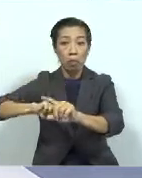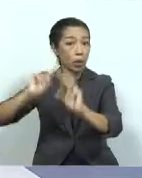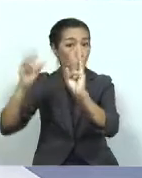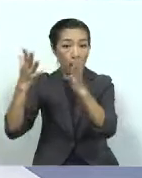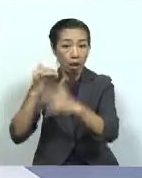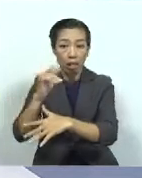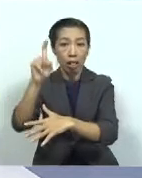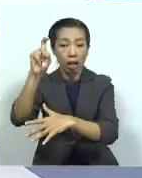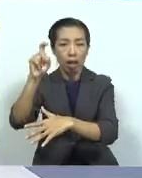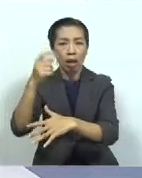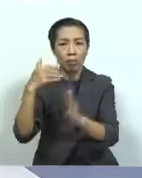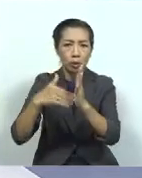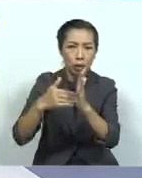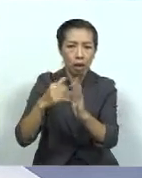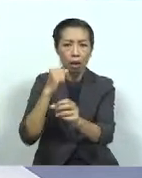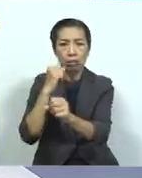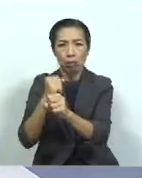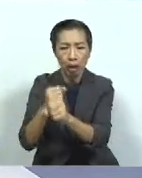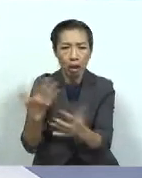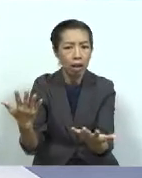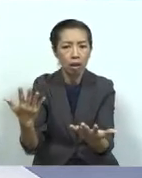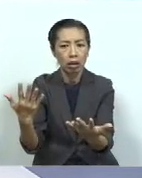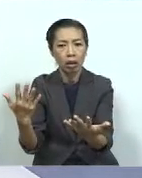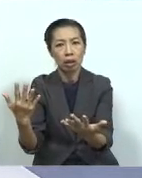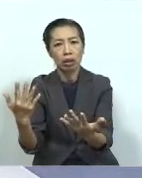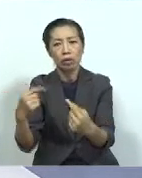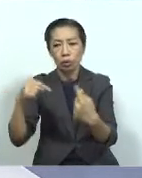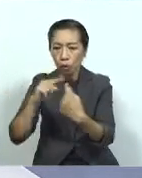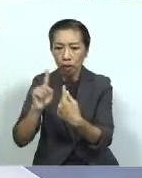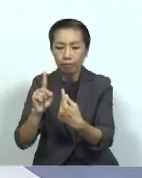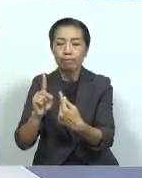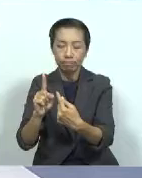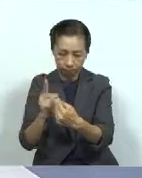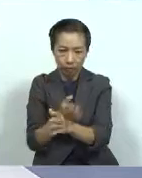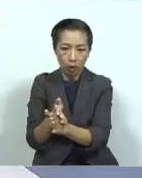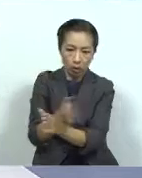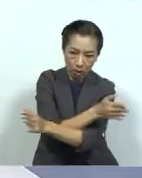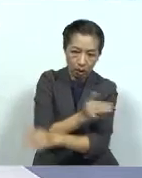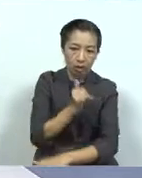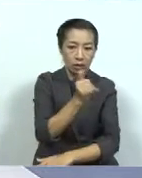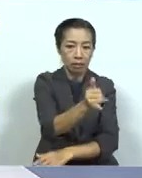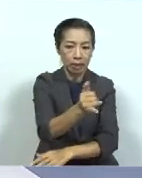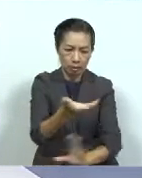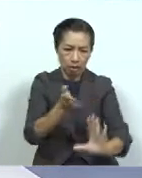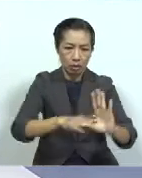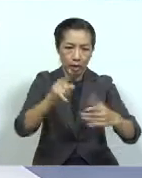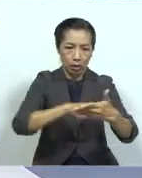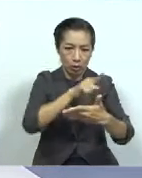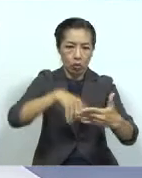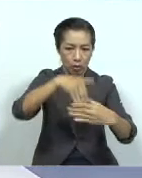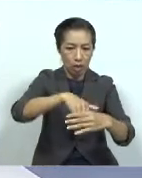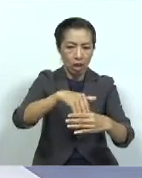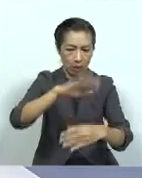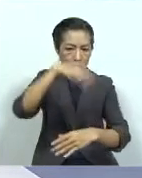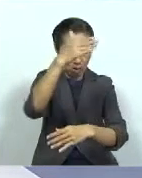อีกครั้งนึงนะคะติดภารกิจทำงานในช่วงของวันที่วันเลือกตั้งจริงนั้นก็สามารถที่จะไปลงทะเบียนใช้สิทธิ์เลือกตั้งล่วงหน้